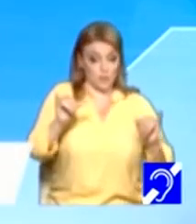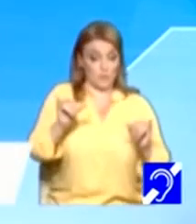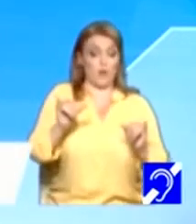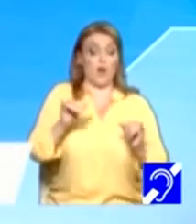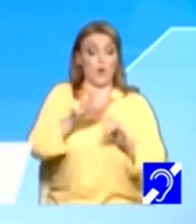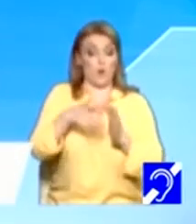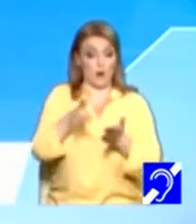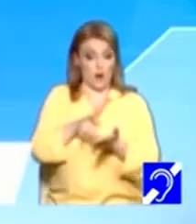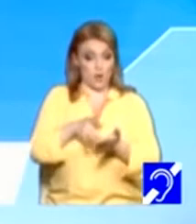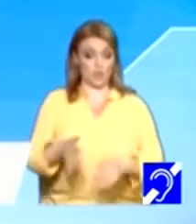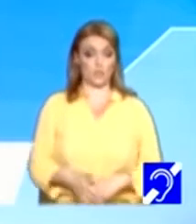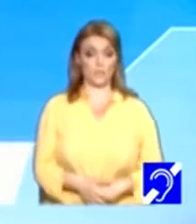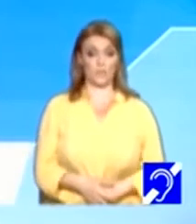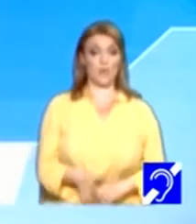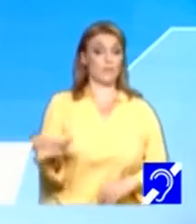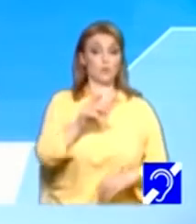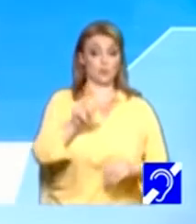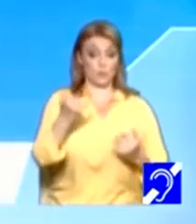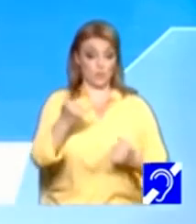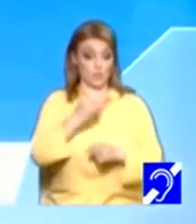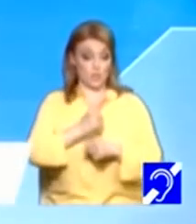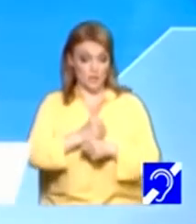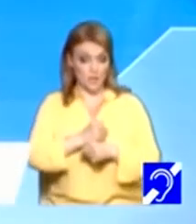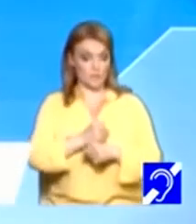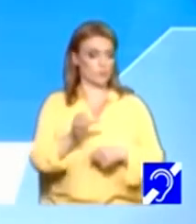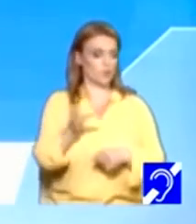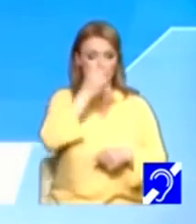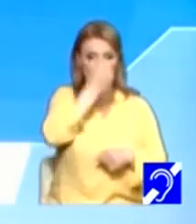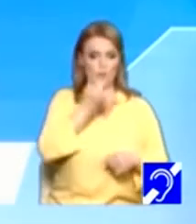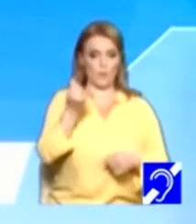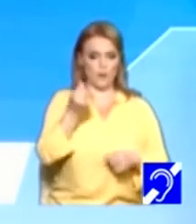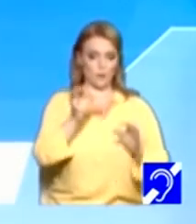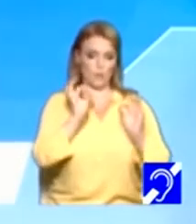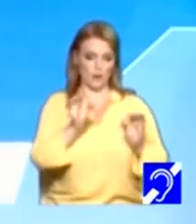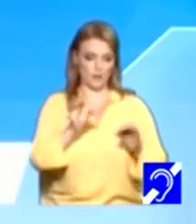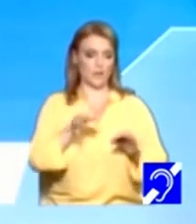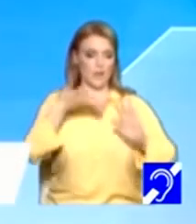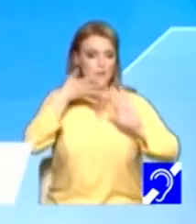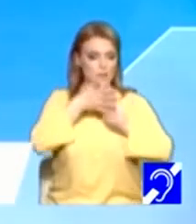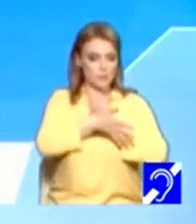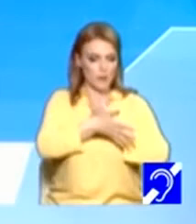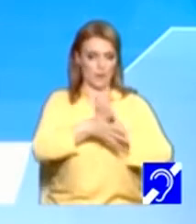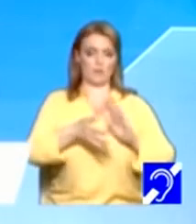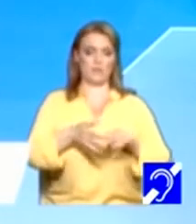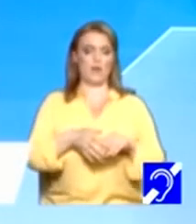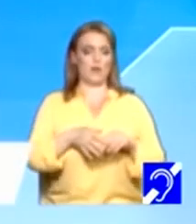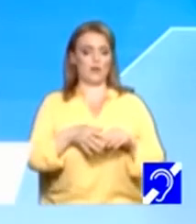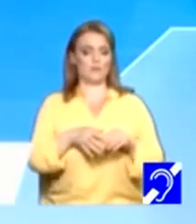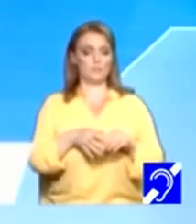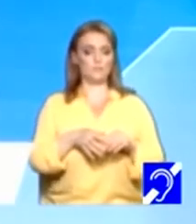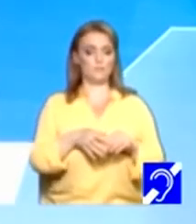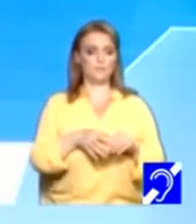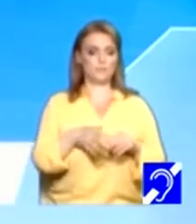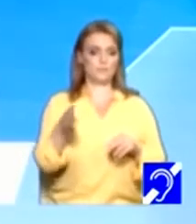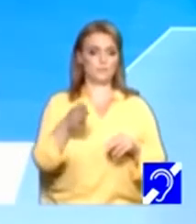sunt astăzi executate din bani publici. Reamintim și pe această cale, și este un exemplu bun de urmat, bugetul orașului, municipiului Orhei